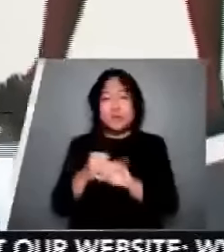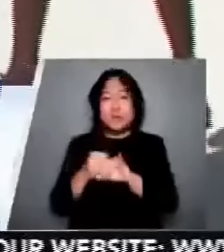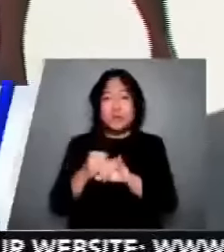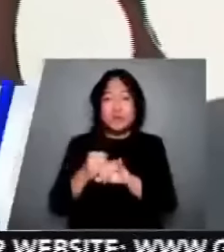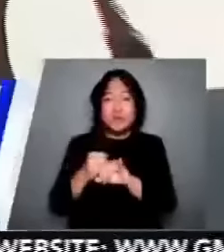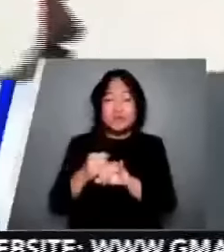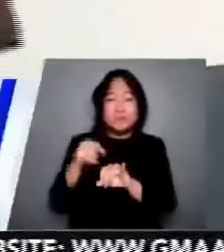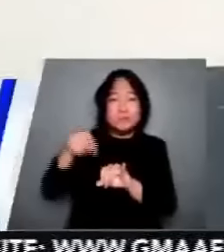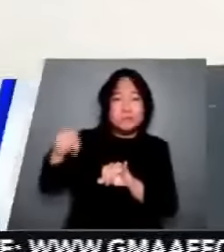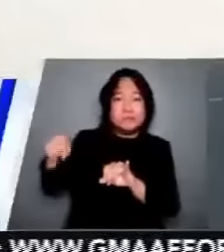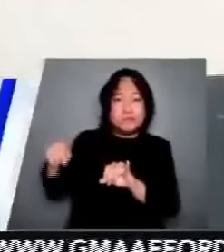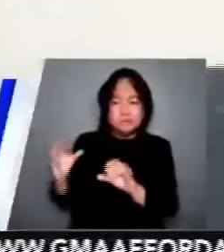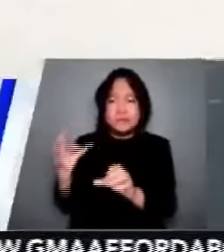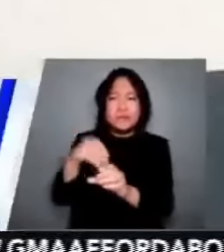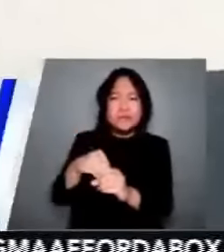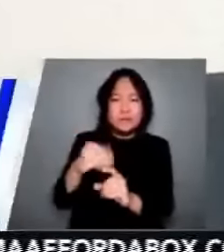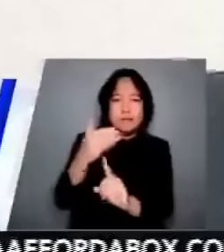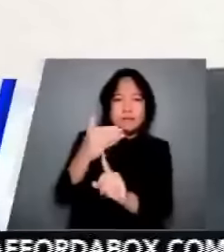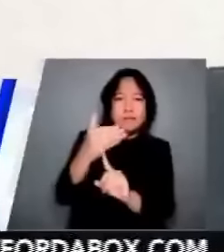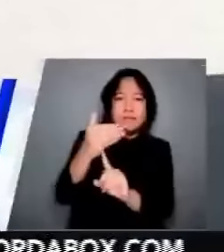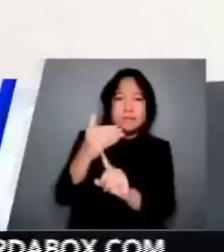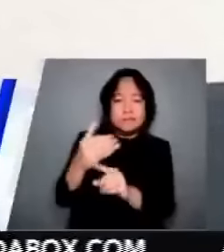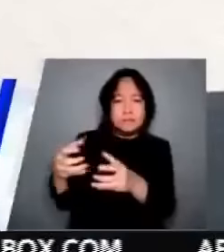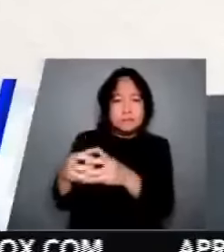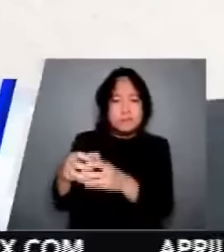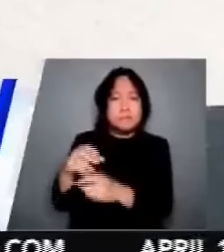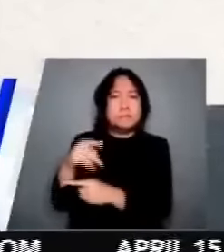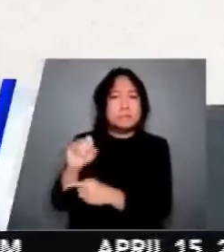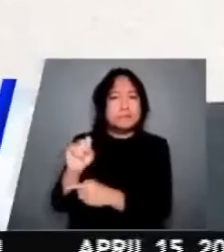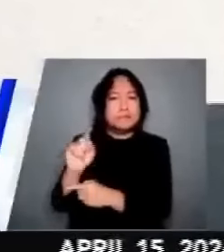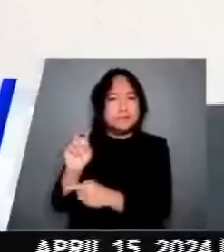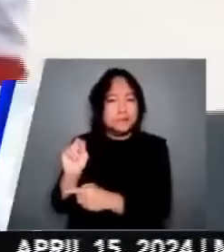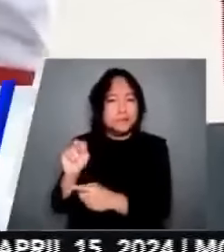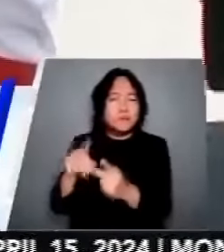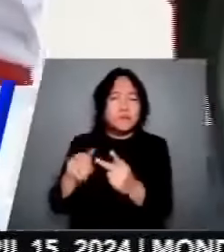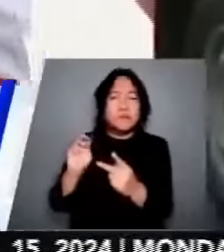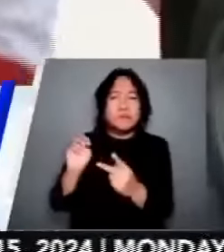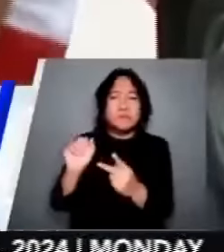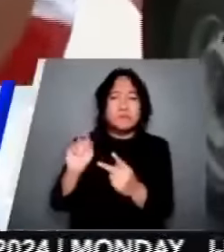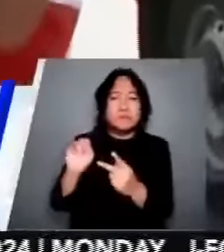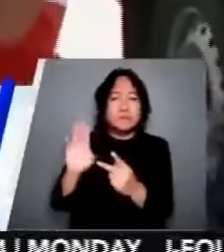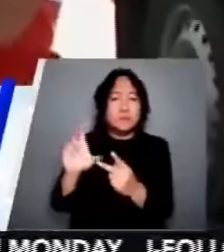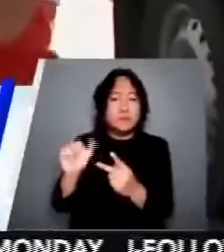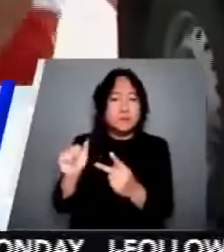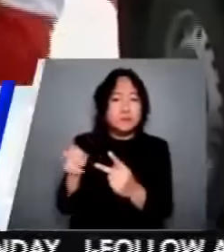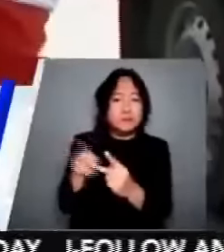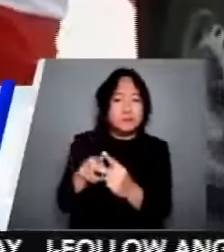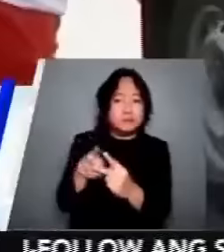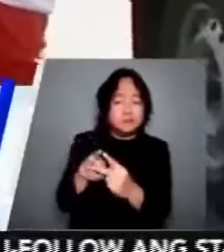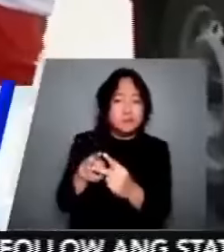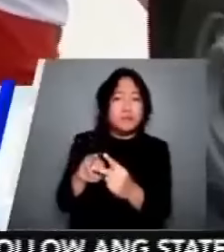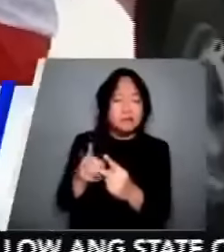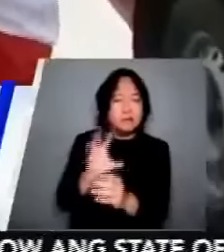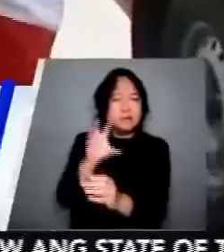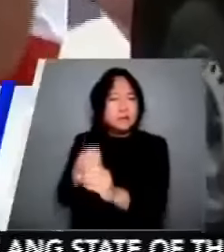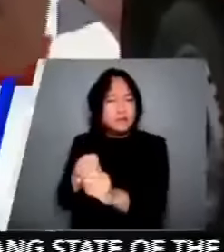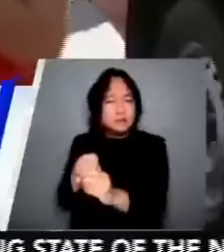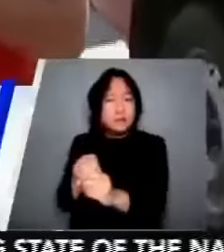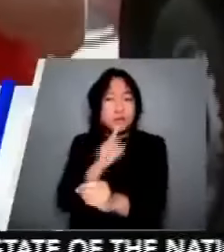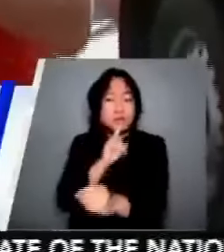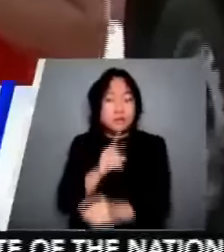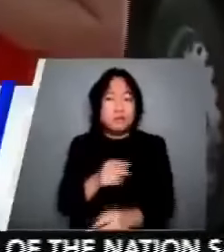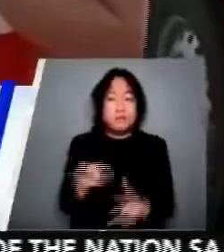kilis protesta ng grupong piston at manibela, yung mga ordinaryo na mga commuter dito sa Commonwealth